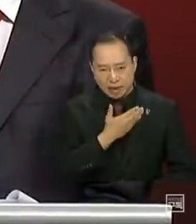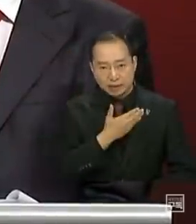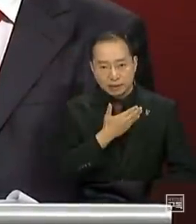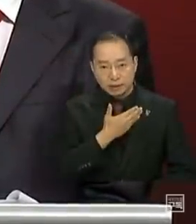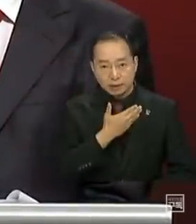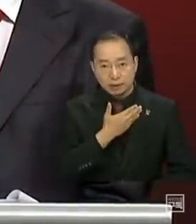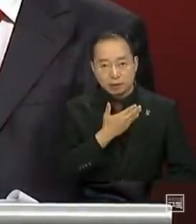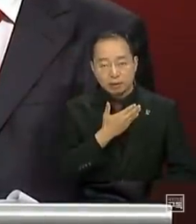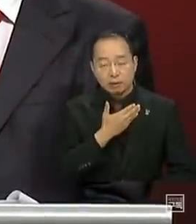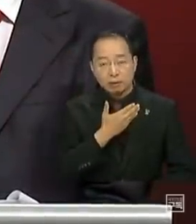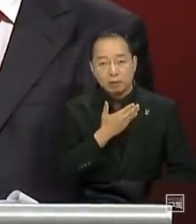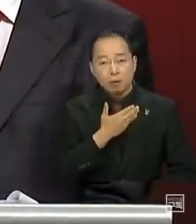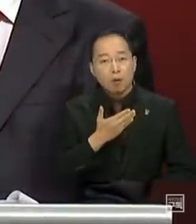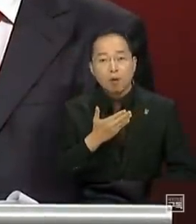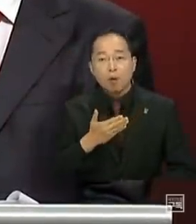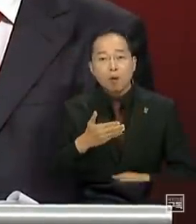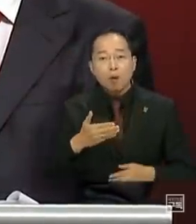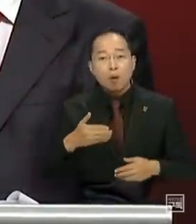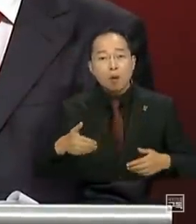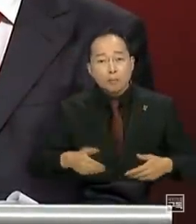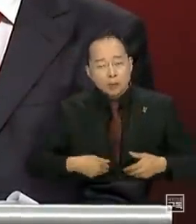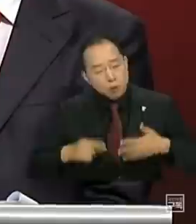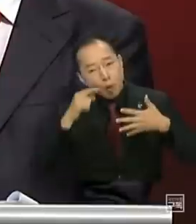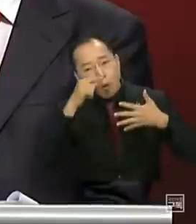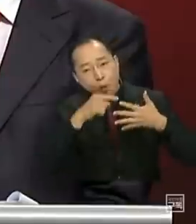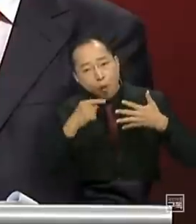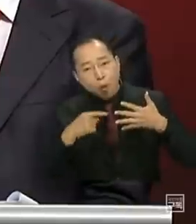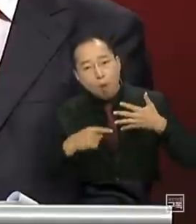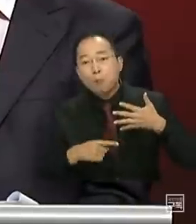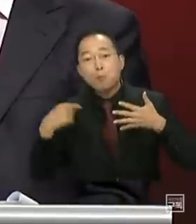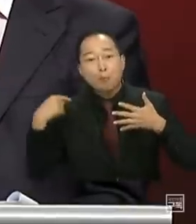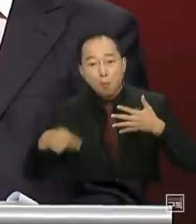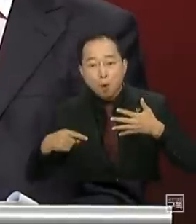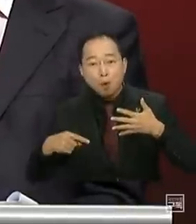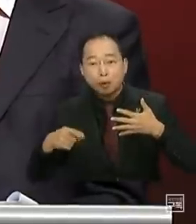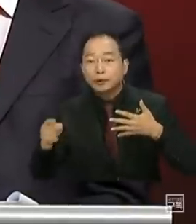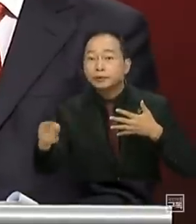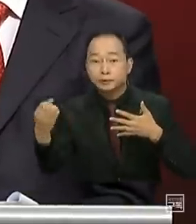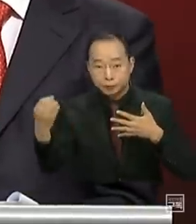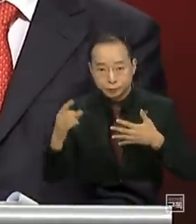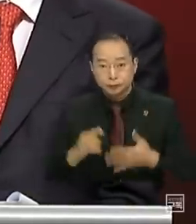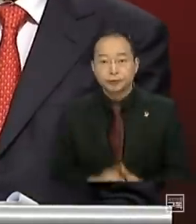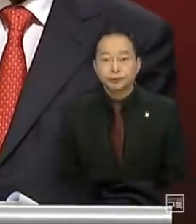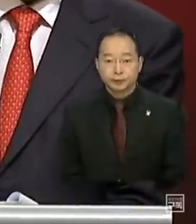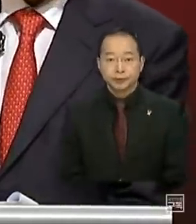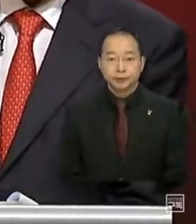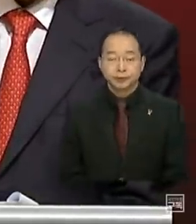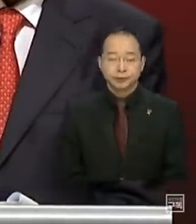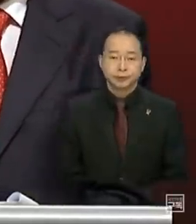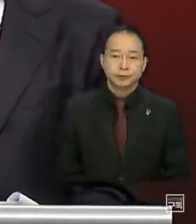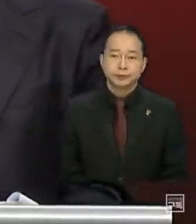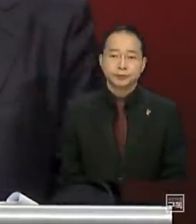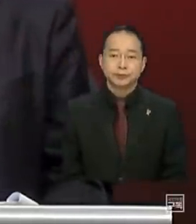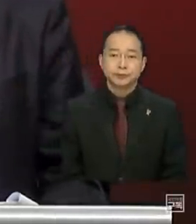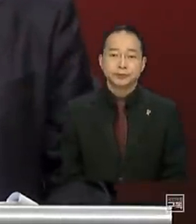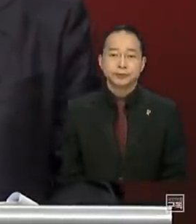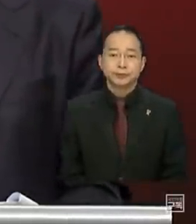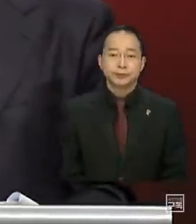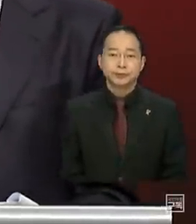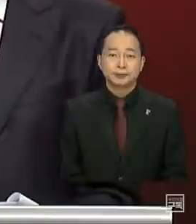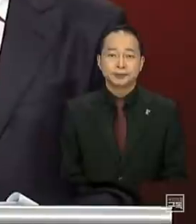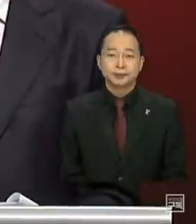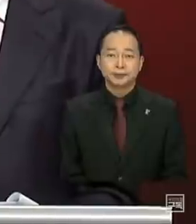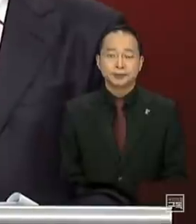어떤 것들이 가장 중요한 그 요소로 들어가는 거라고 생각하십니까? 우선